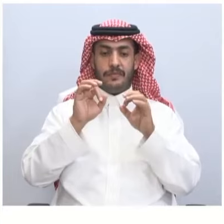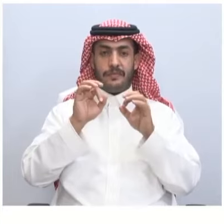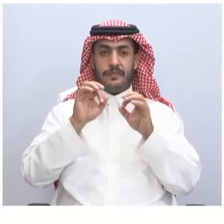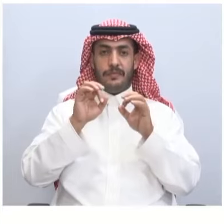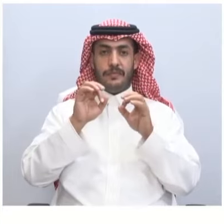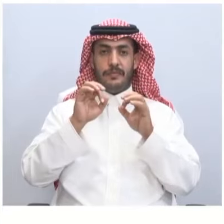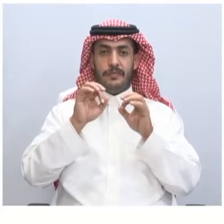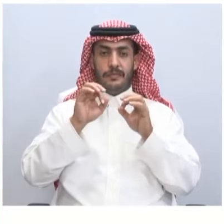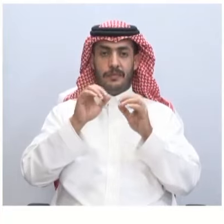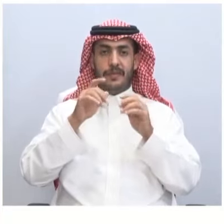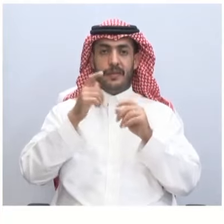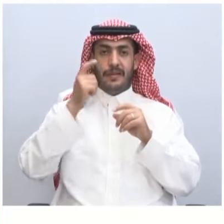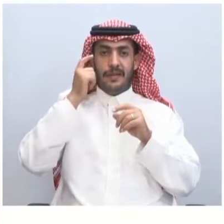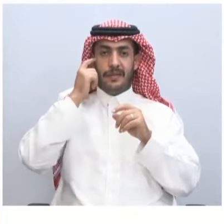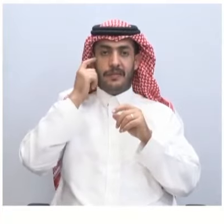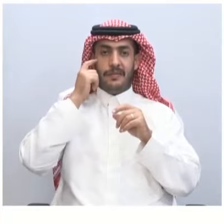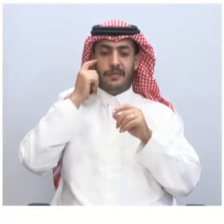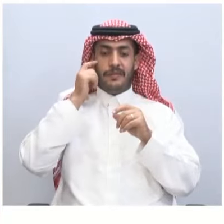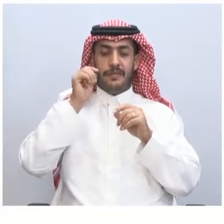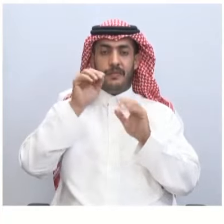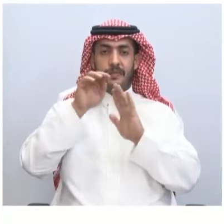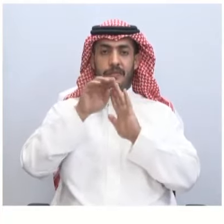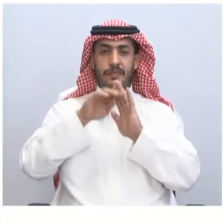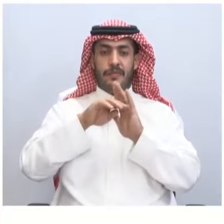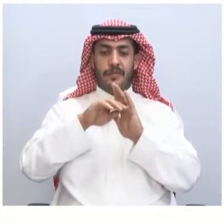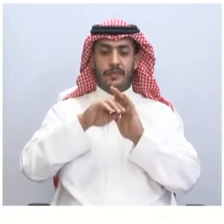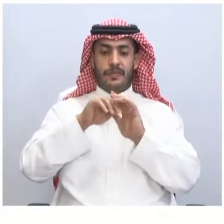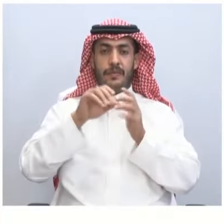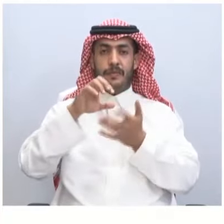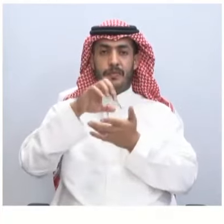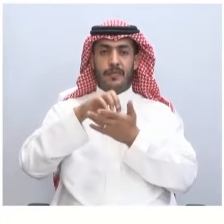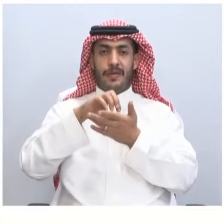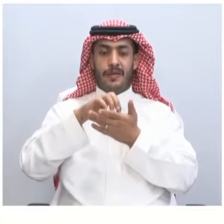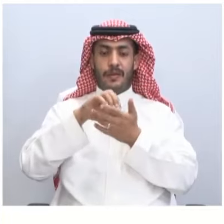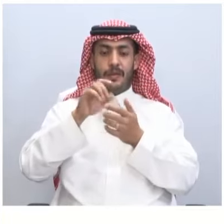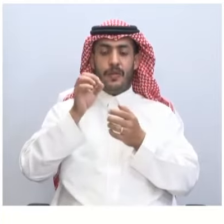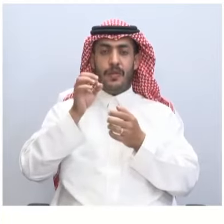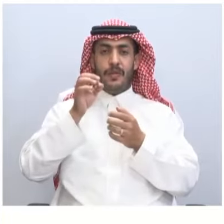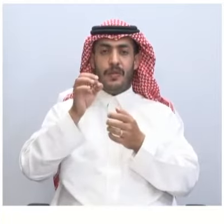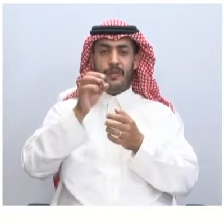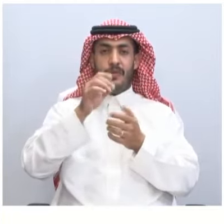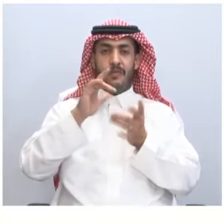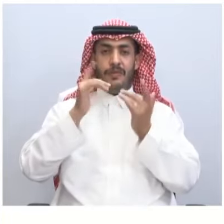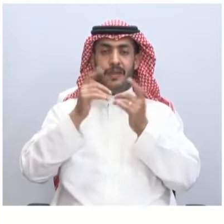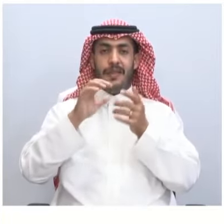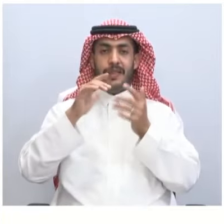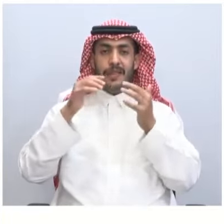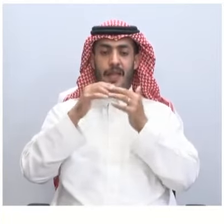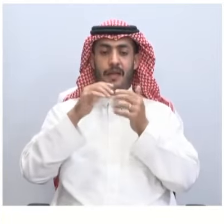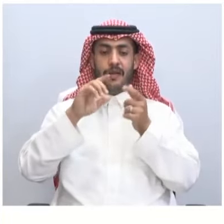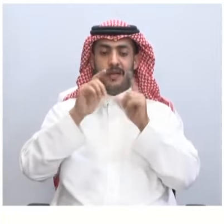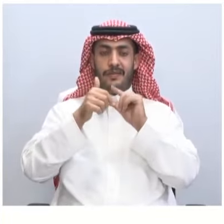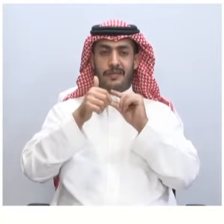الوحده التعرف على جغرافيه دول مجلس التعاون